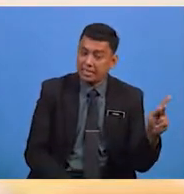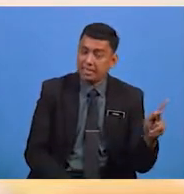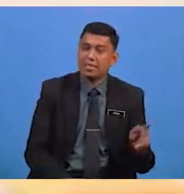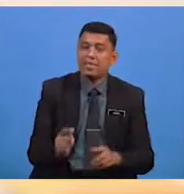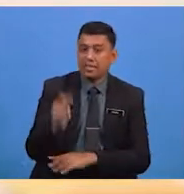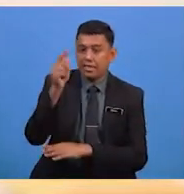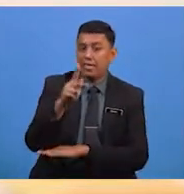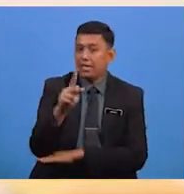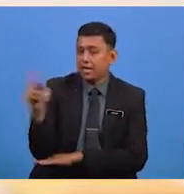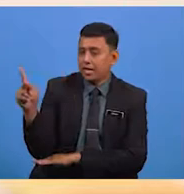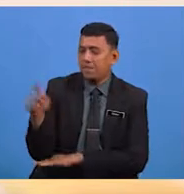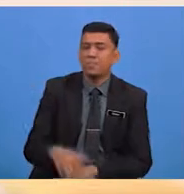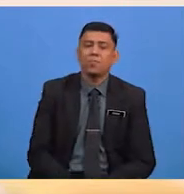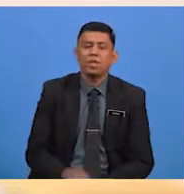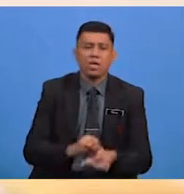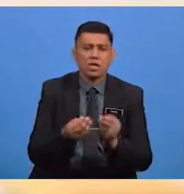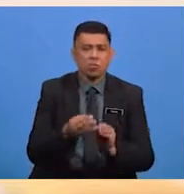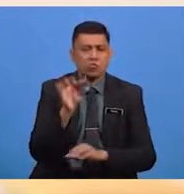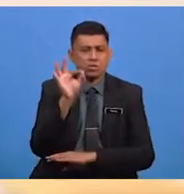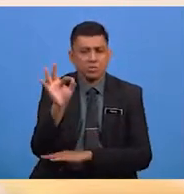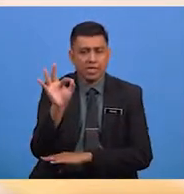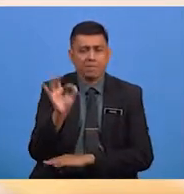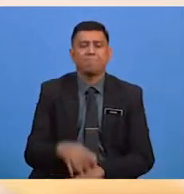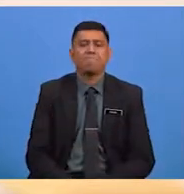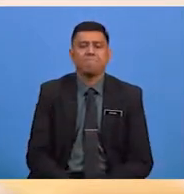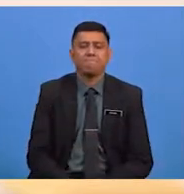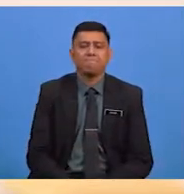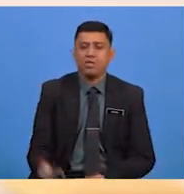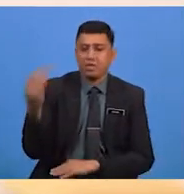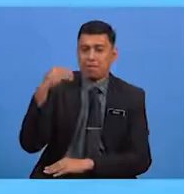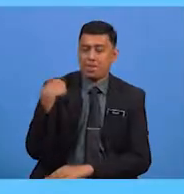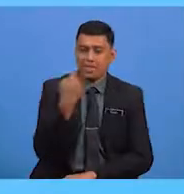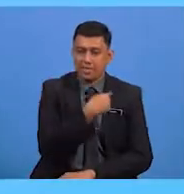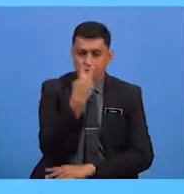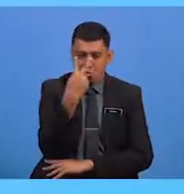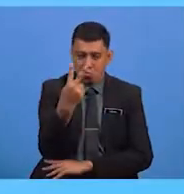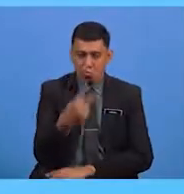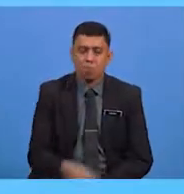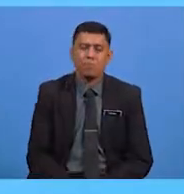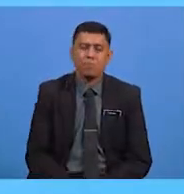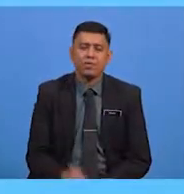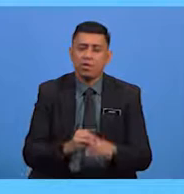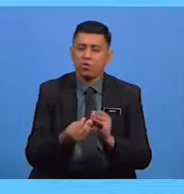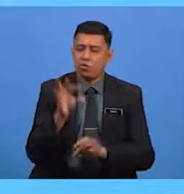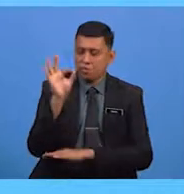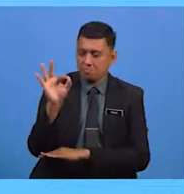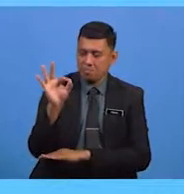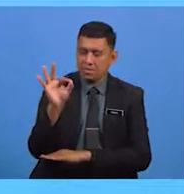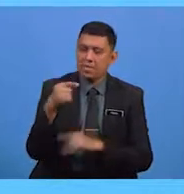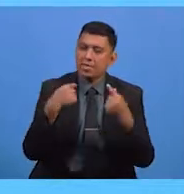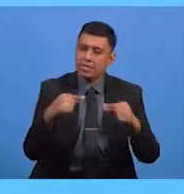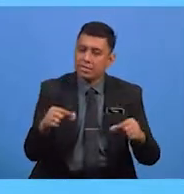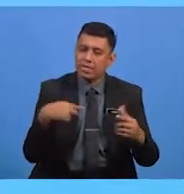kanan, iaitu item nombor 9. Mari kita perhatikan cara nombor 9